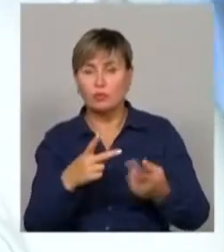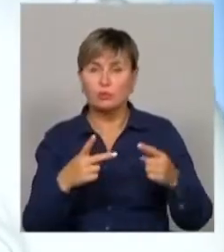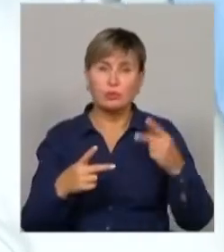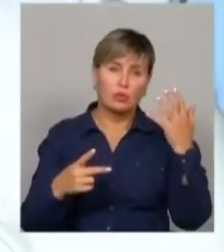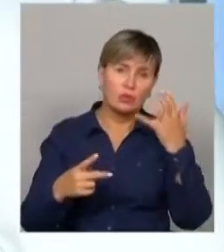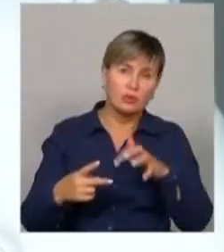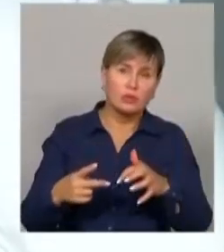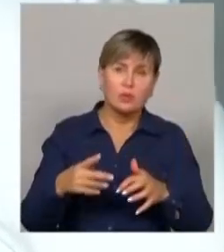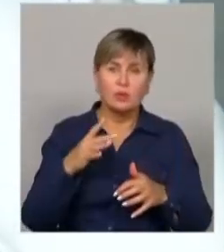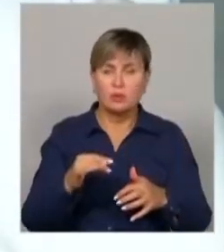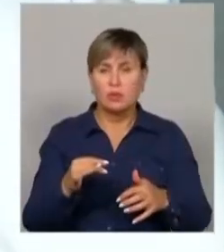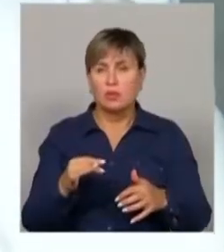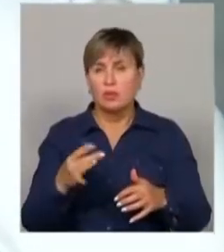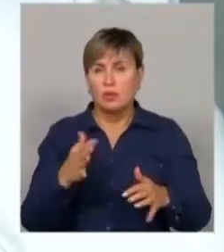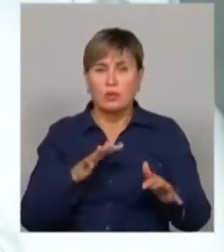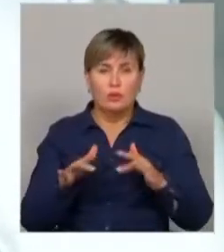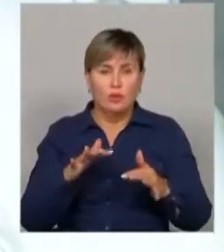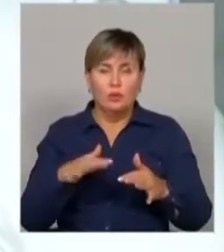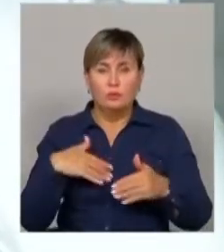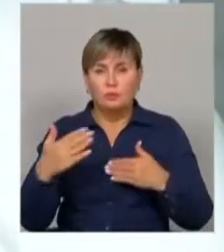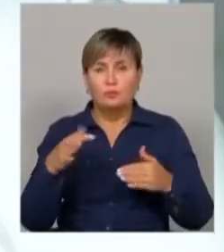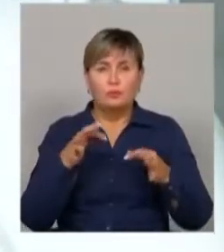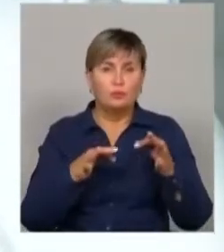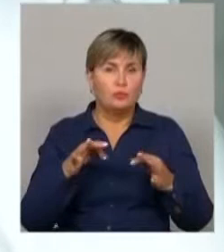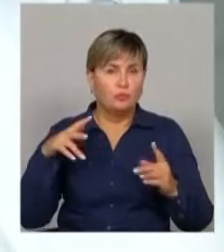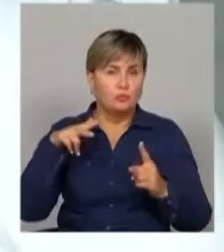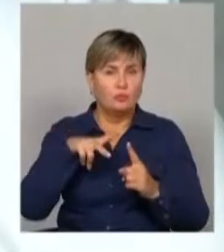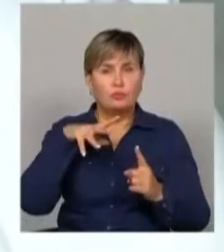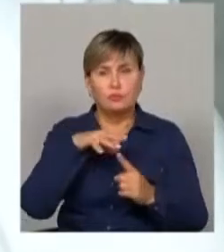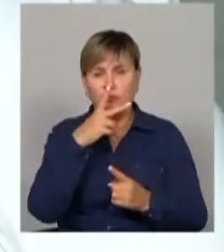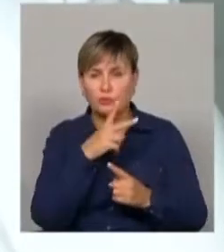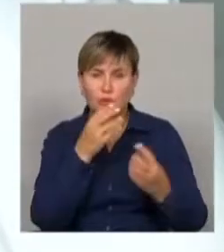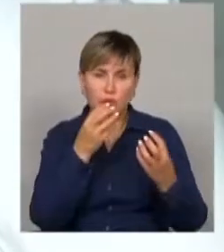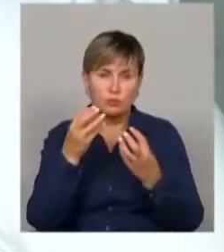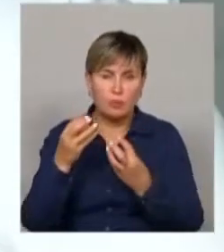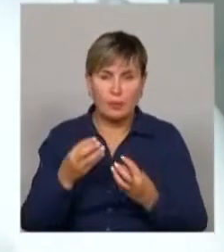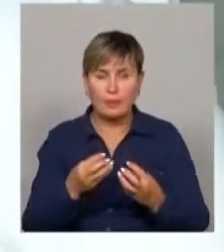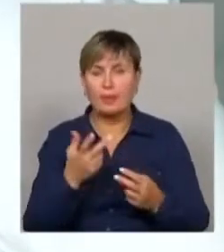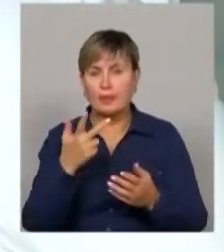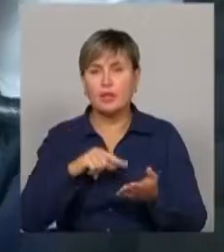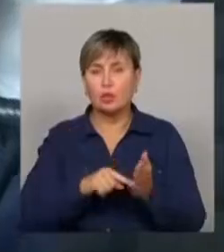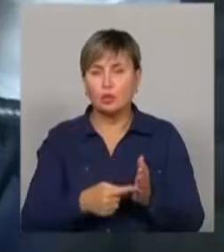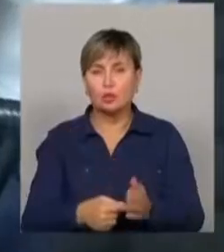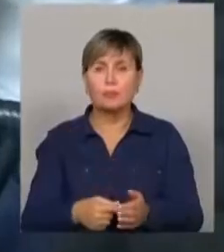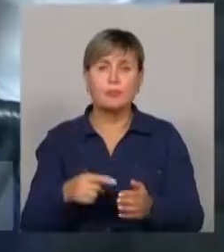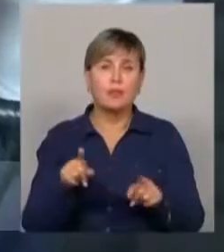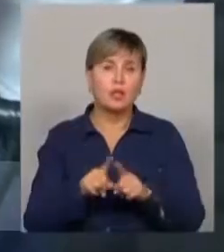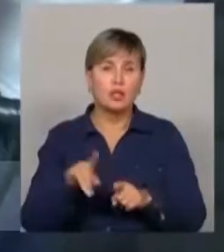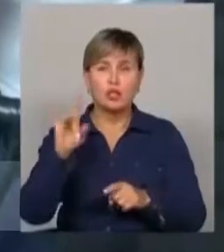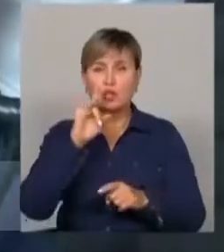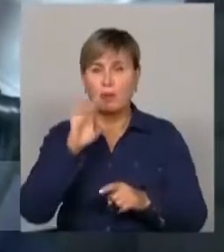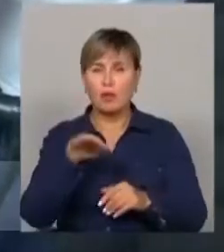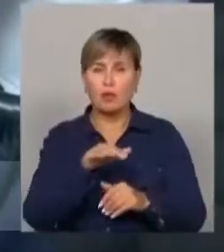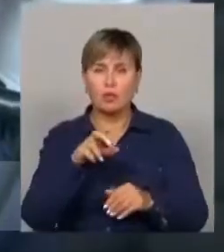не увидеть. Ну, опять же, там движение переднего судья может не увидеть, что колено вставили. Поэтому 3 точки судейства. Подобные чемпионаты на